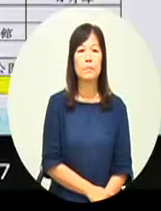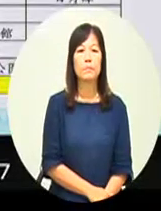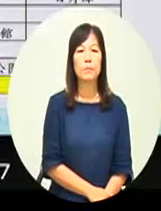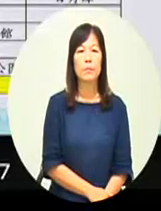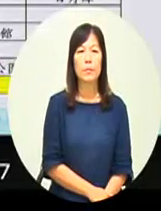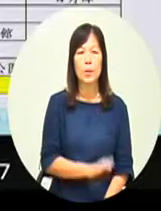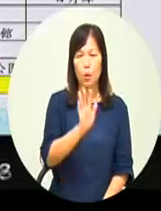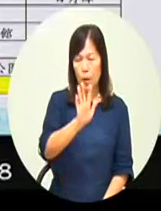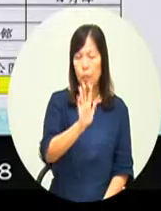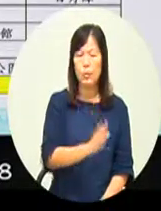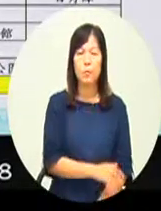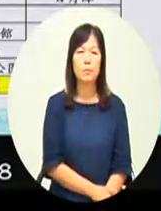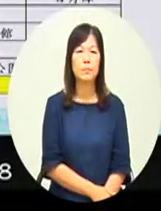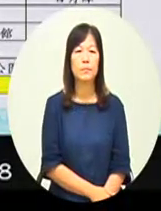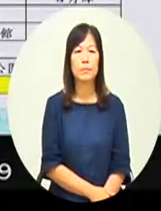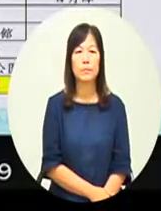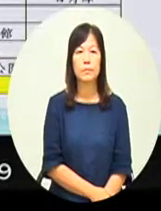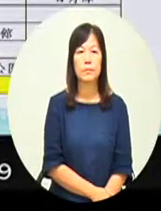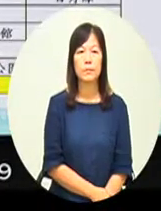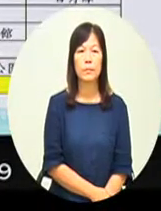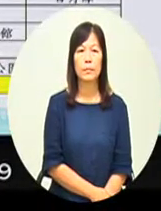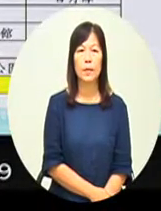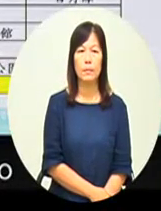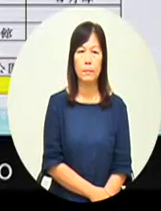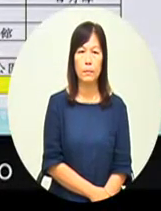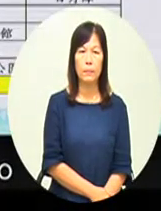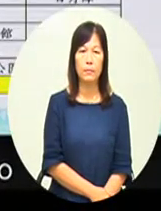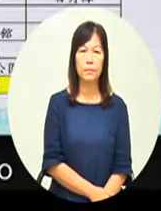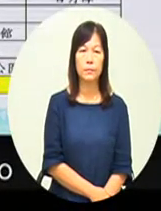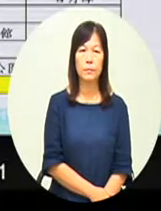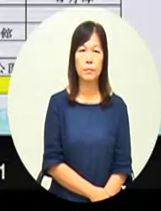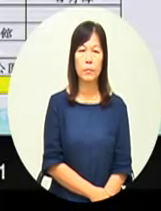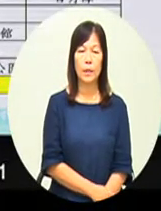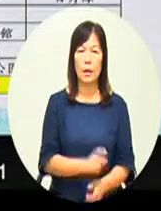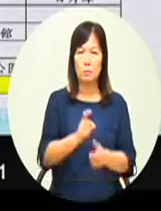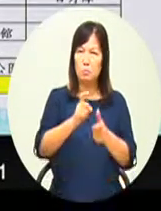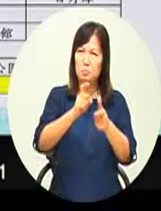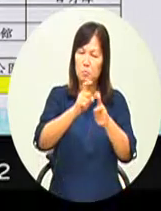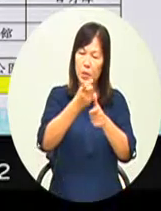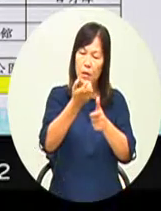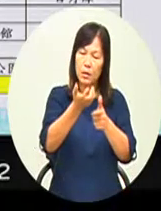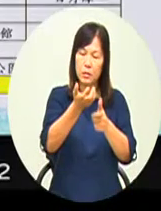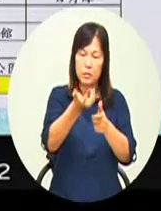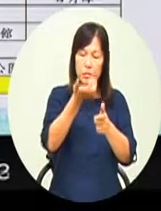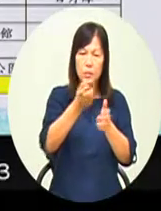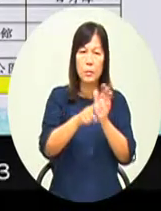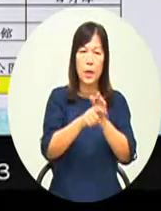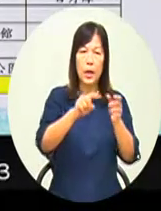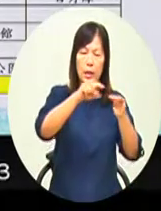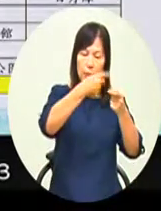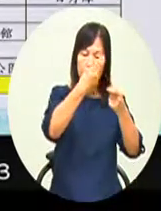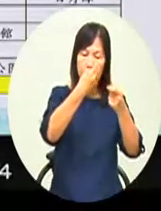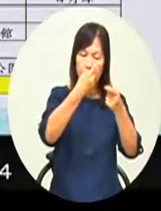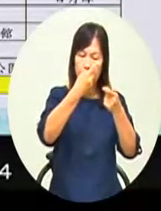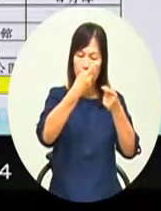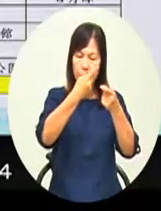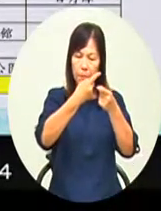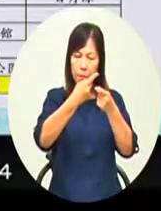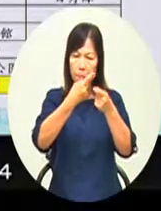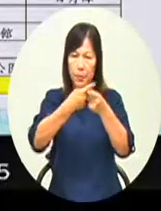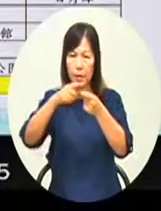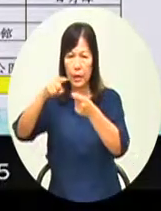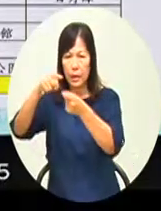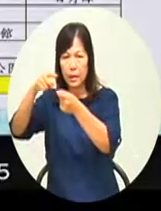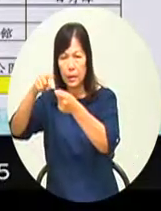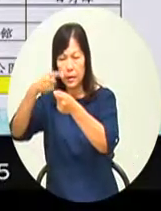还有排行。在这个第十名，在100年跟101年都还有第